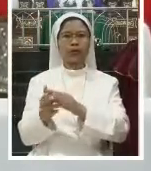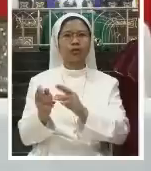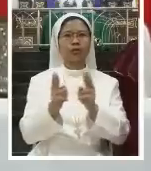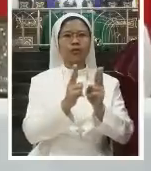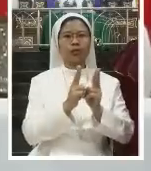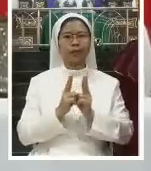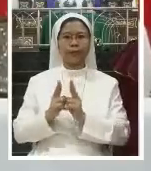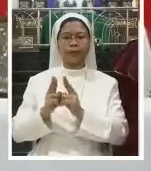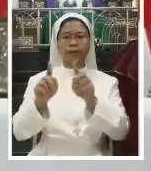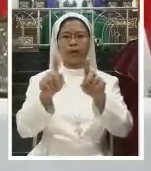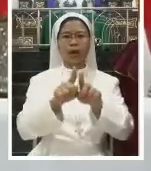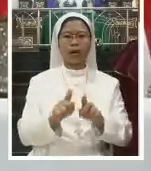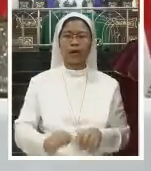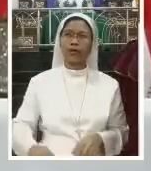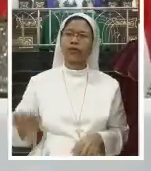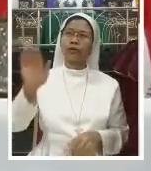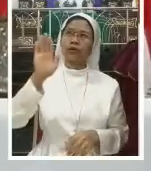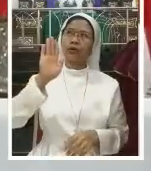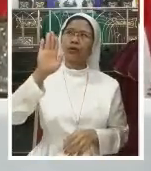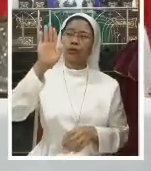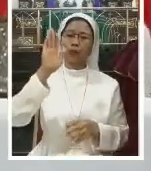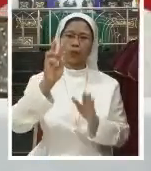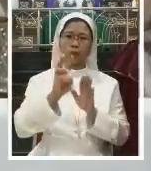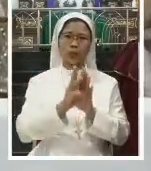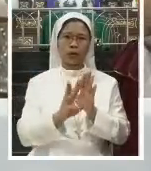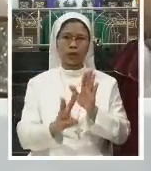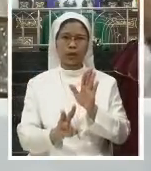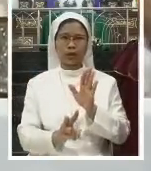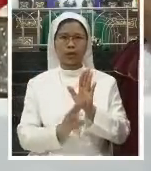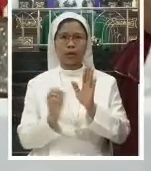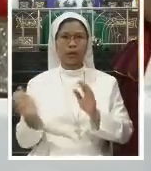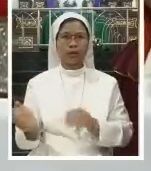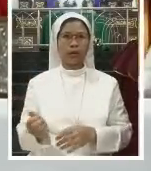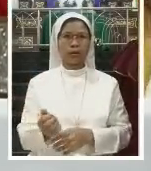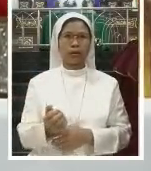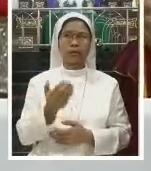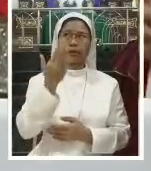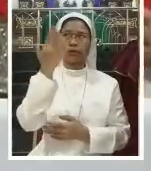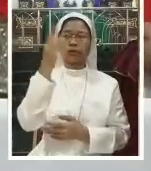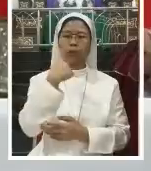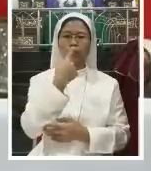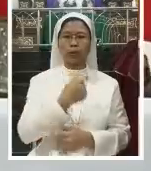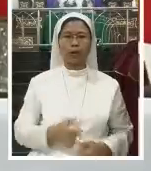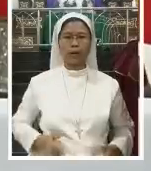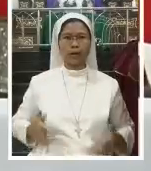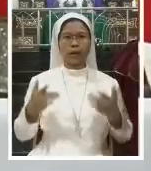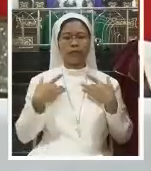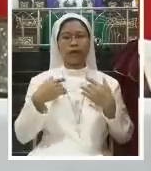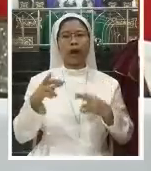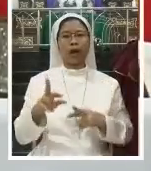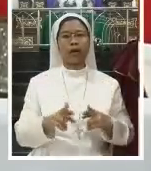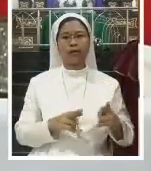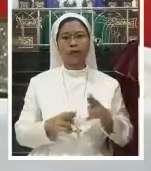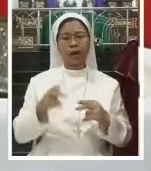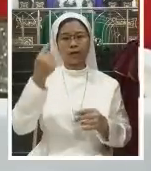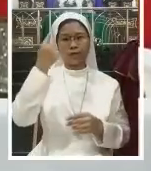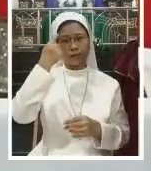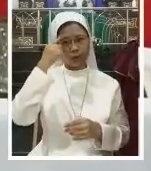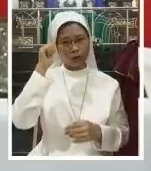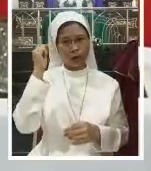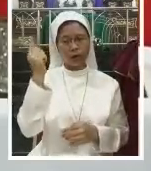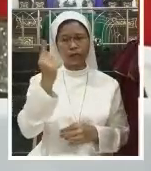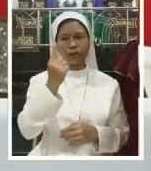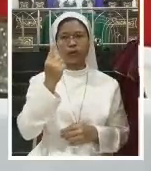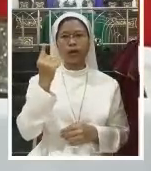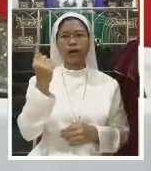asin magkaburonyog, susog sa imong kabutan, ika na nabubuhay ang sinagahade